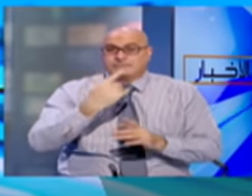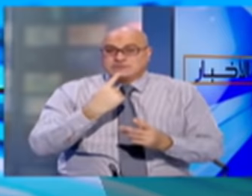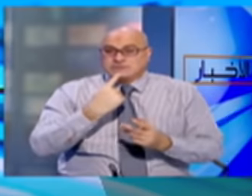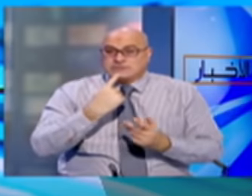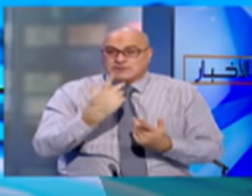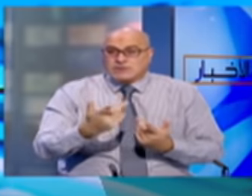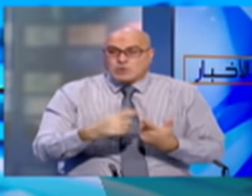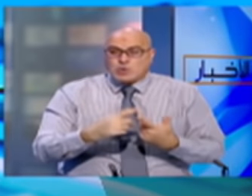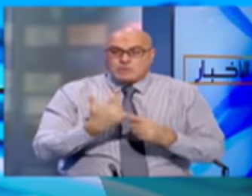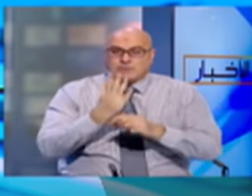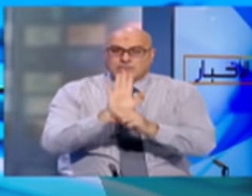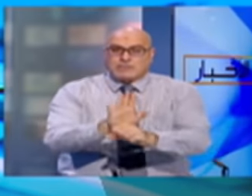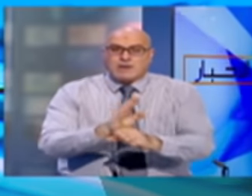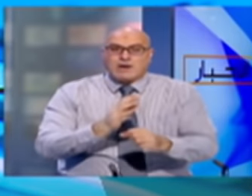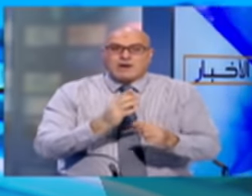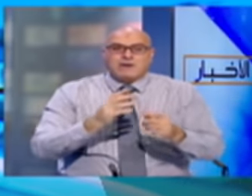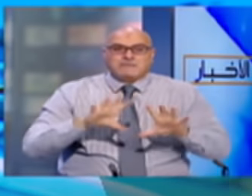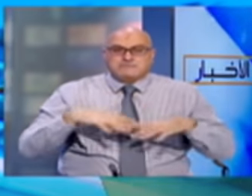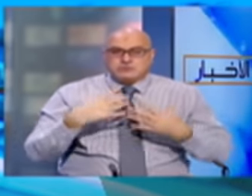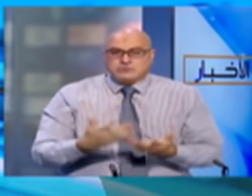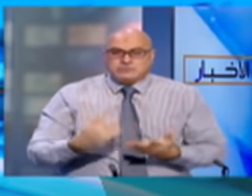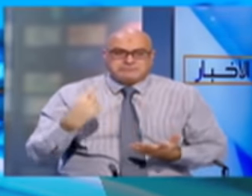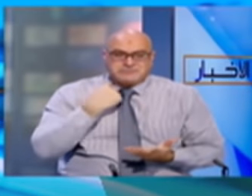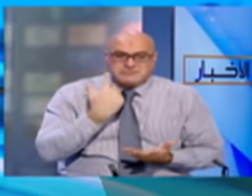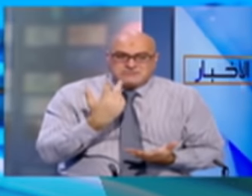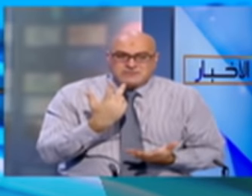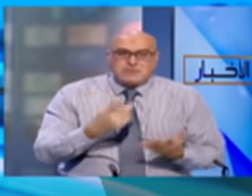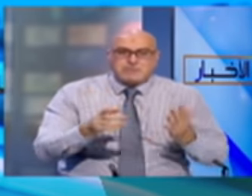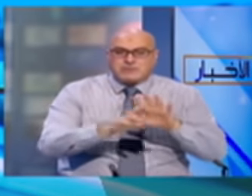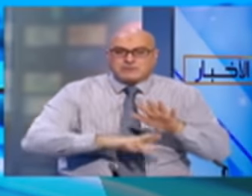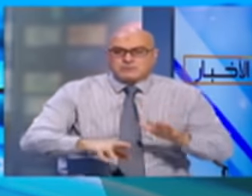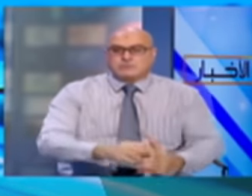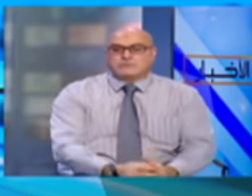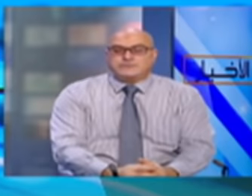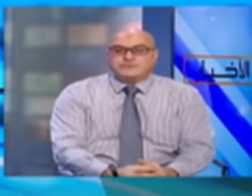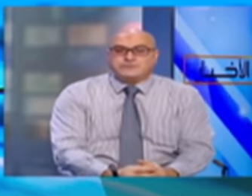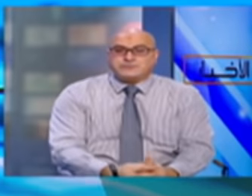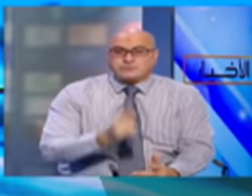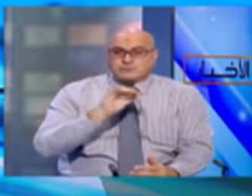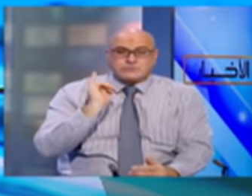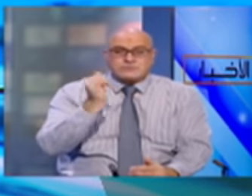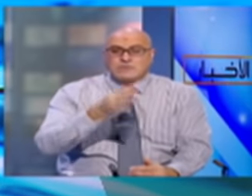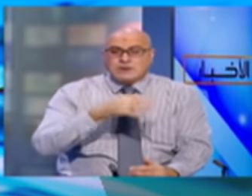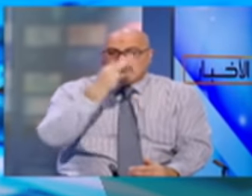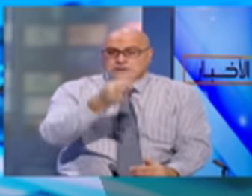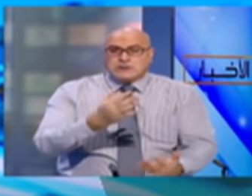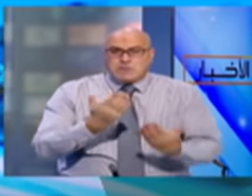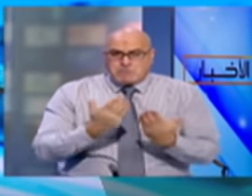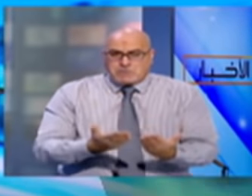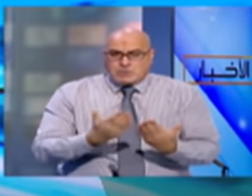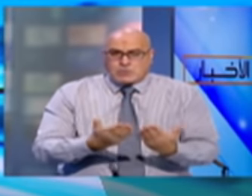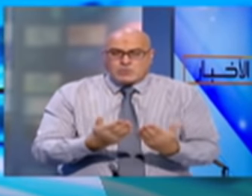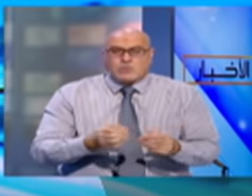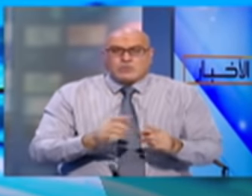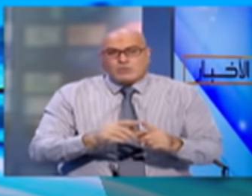فضيحة أظهرت فشله الذريع على كل المستويات، مشيرا إلى أن الوضع سيكون